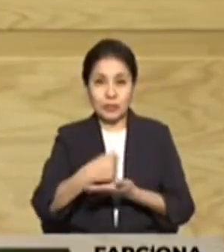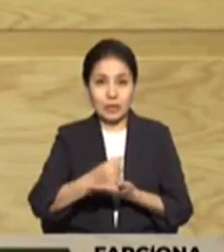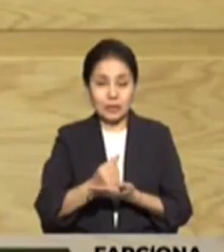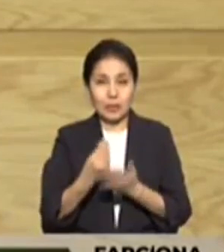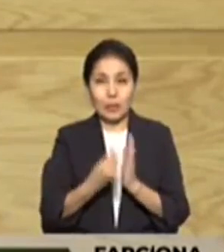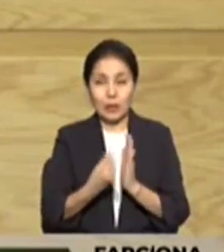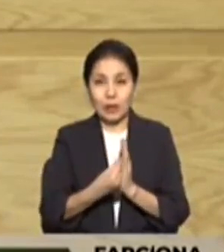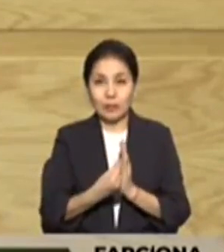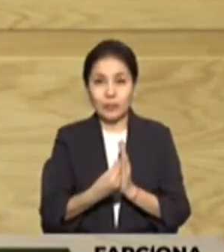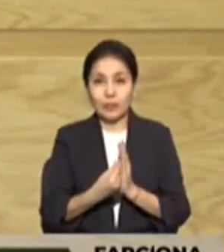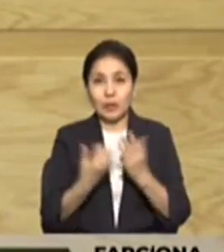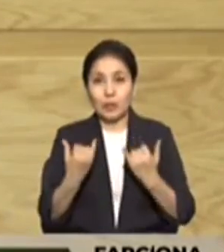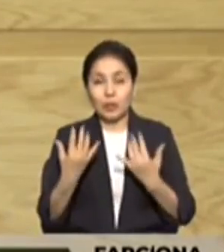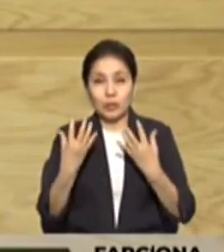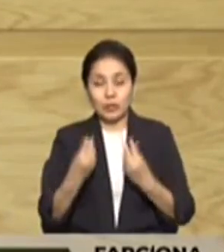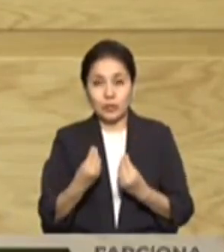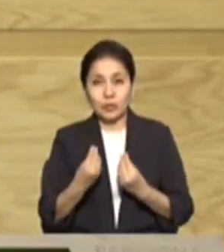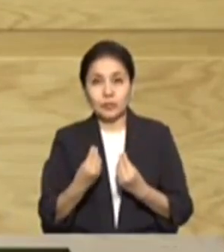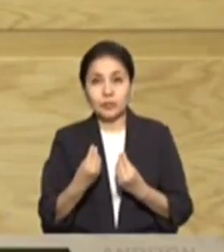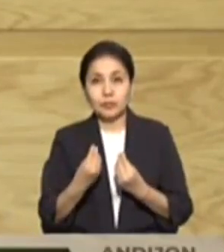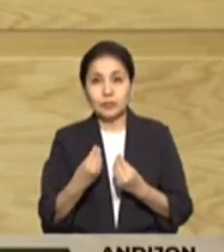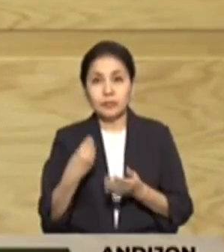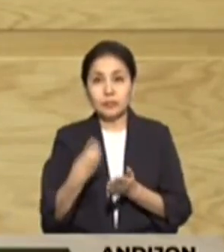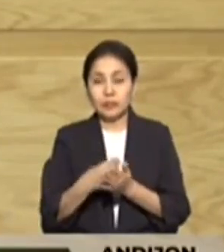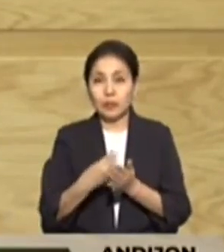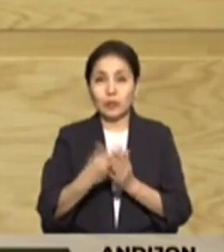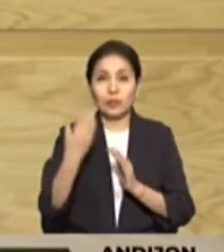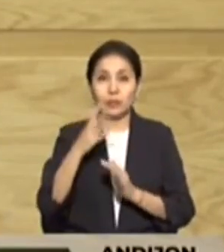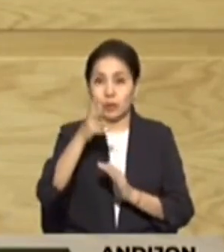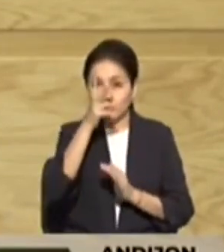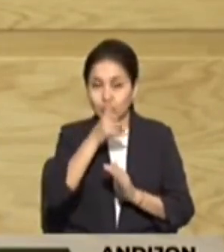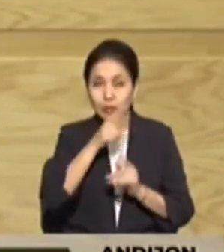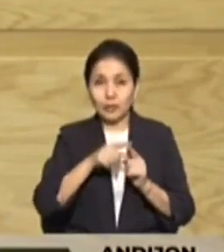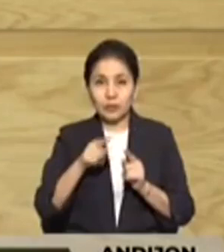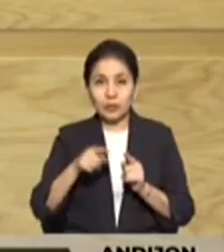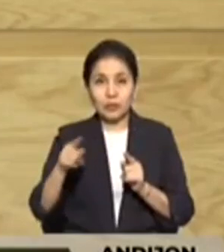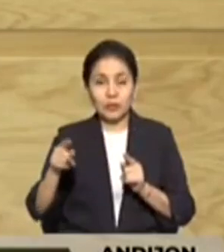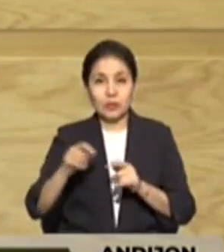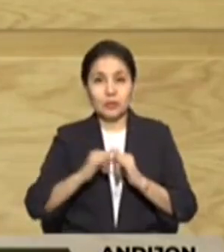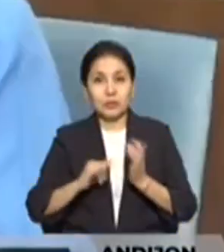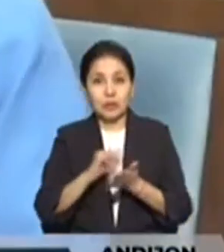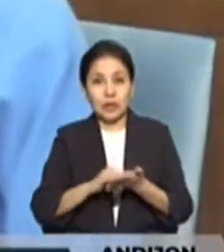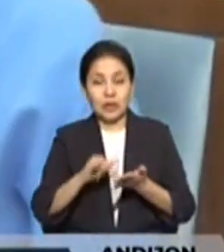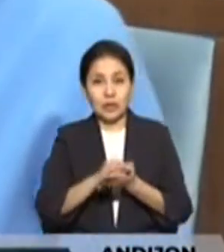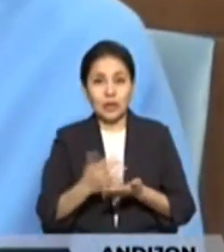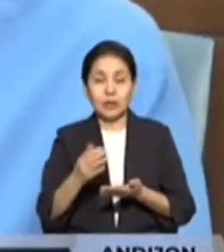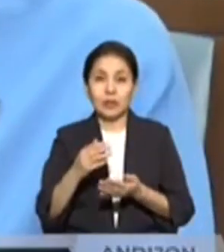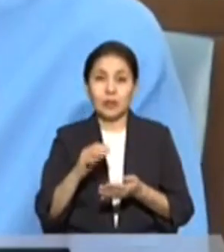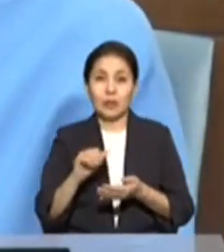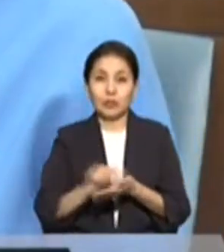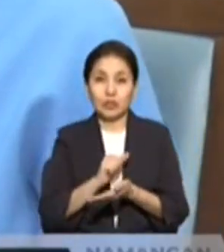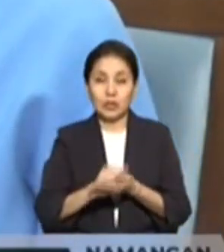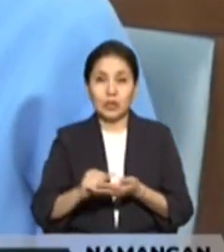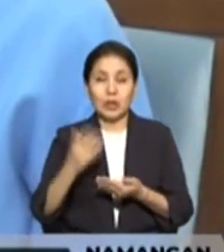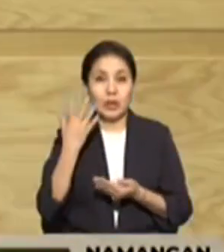taslayan mablağlarımız, o bugün günde kolumuzda tayar durduğun mablağımız. O çoraklar dağımıda şakırlanıp geledigen mablağlar. Hüccet tayar bugün